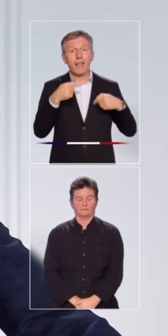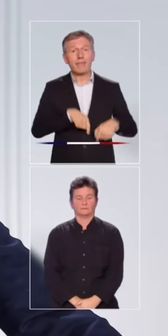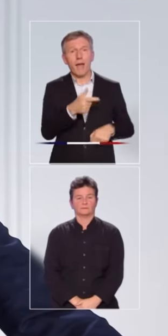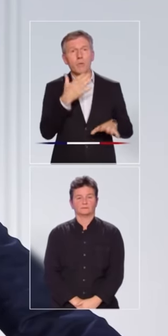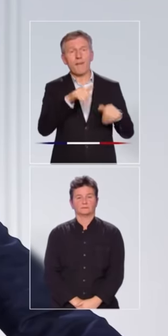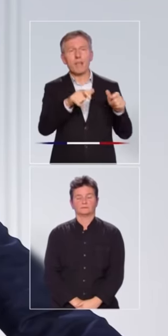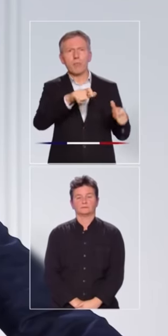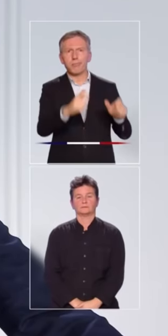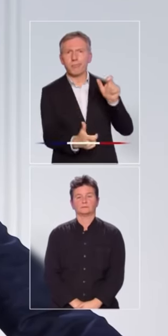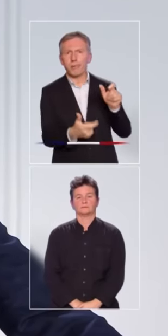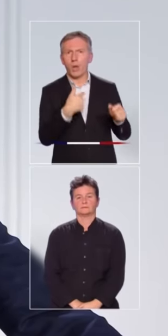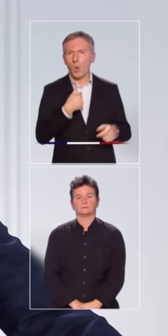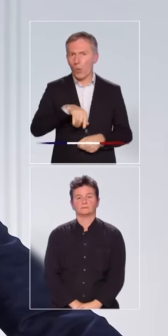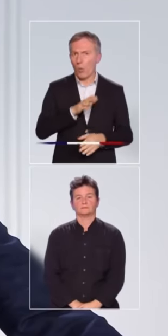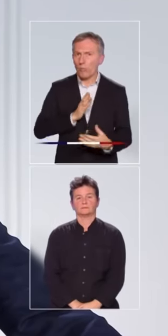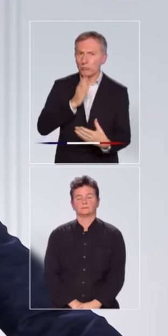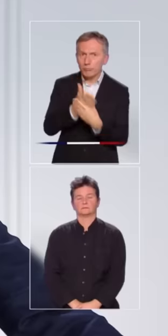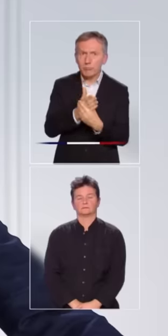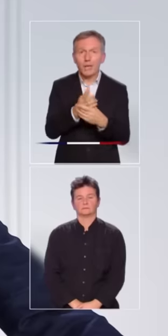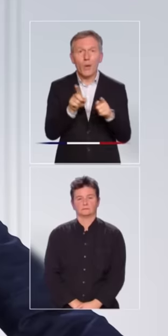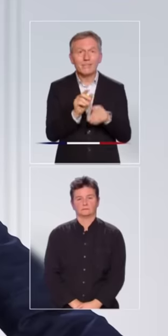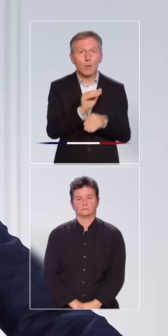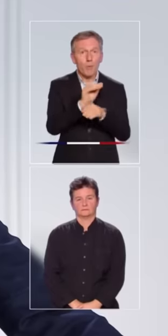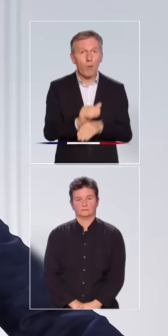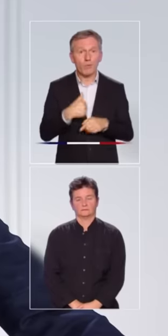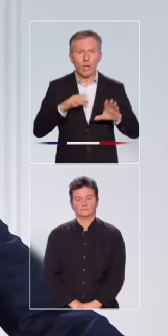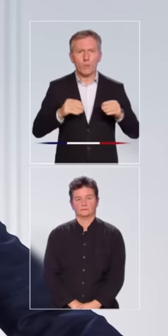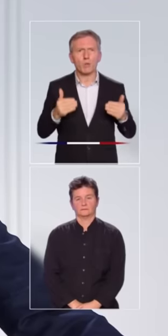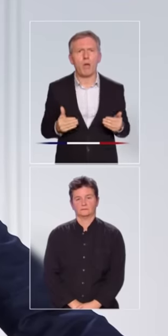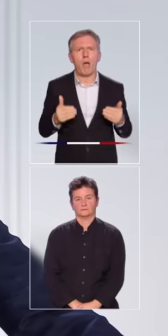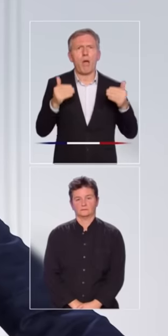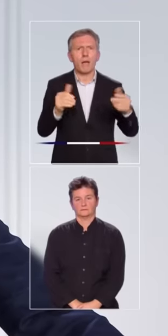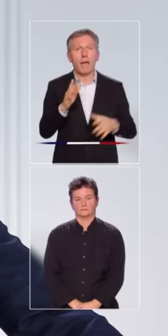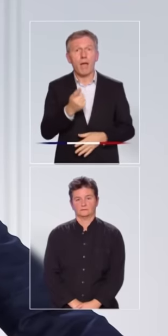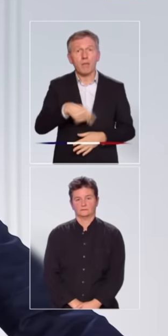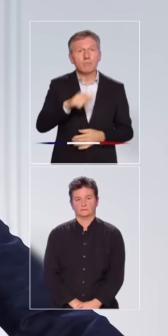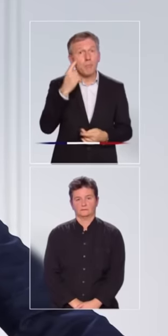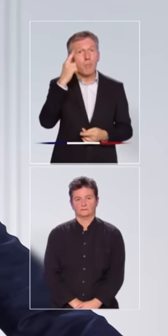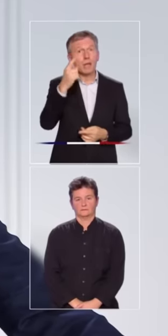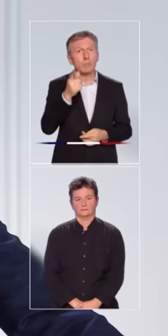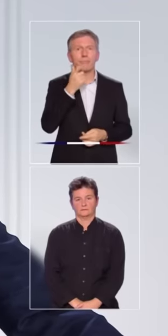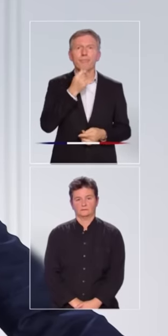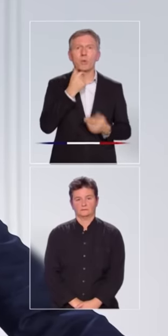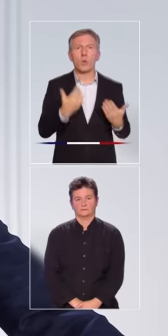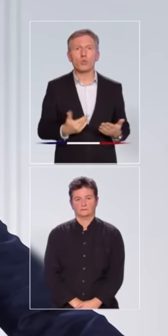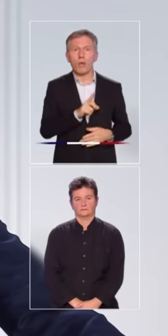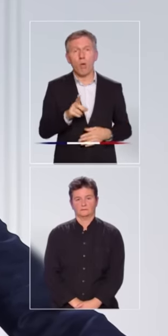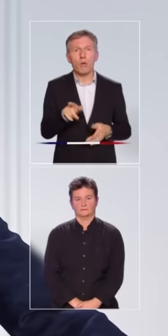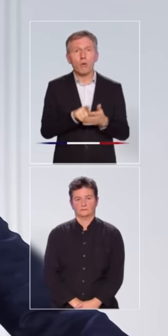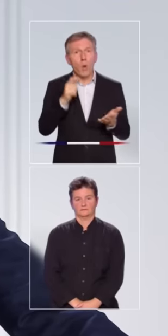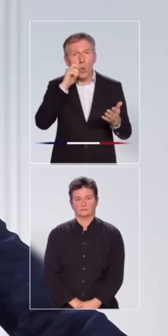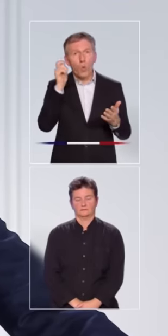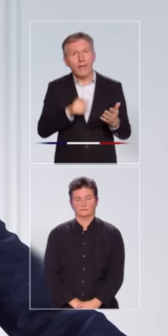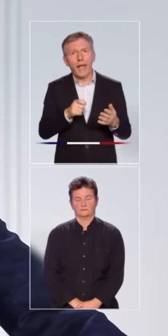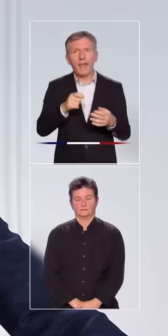souverain ne s'effondre, et pour protéger nos avant-postes. Mais est-ce qu'on pense que c'est plus accessoire? Aujourd'hui, ça ne s'impose pas en Ukraine.